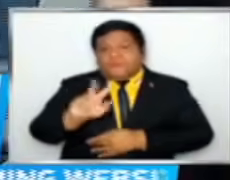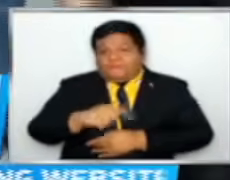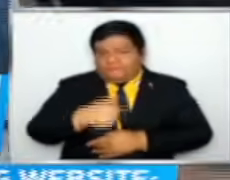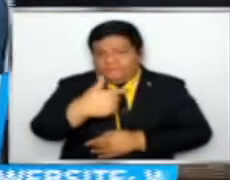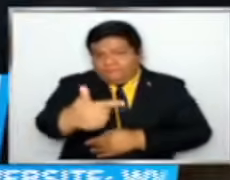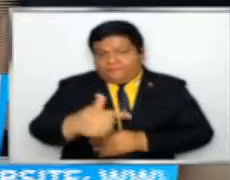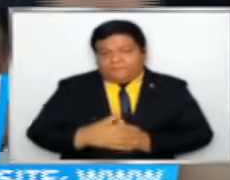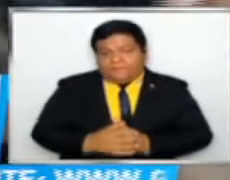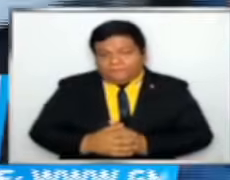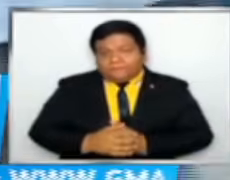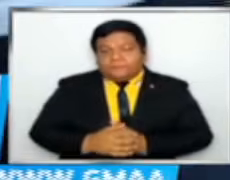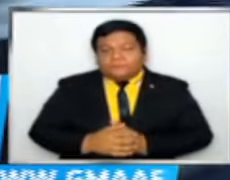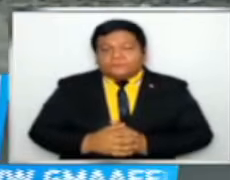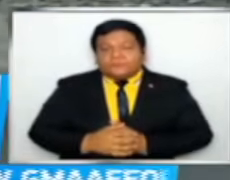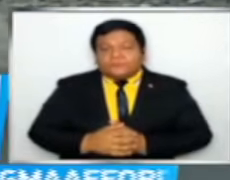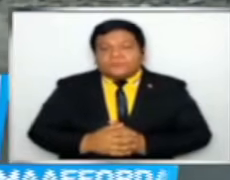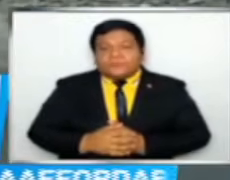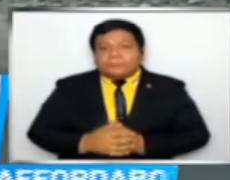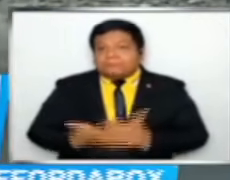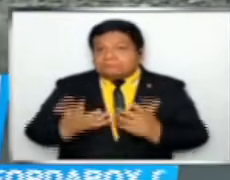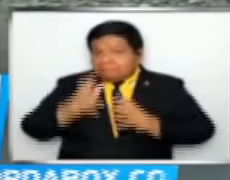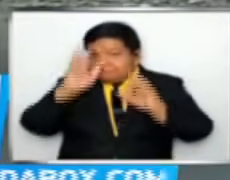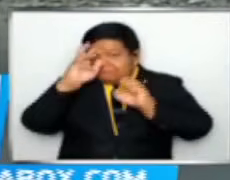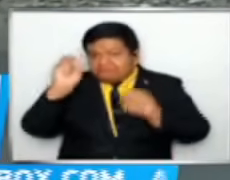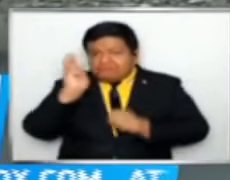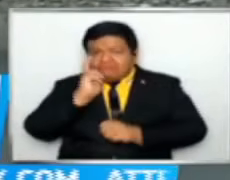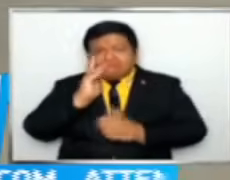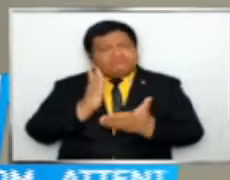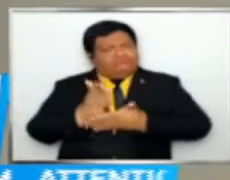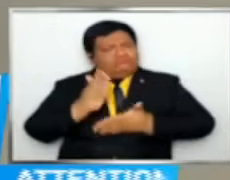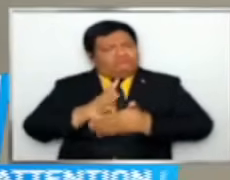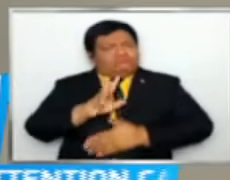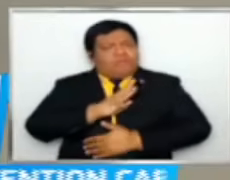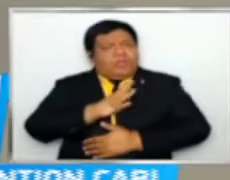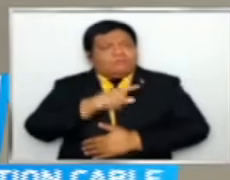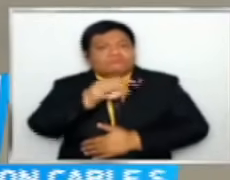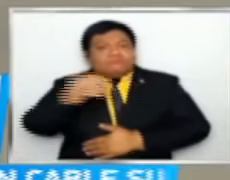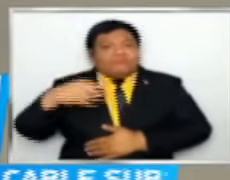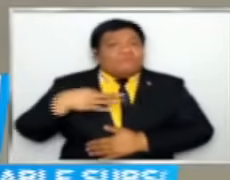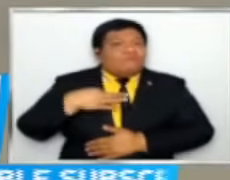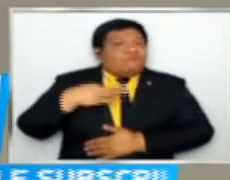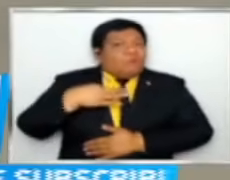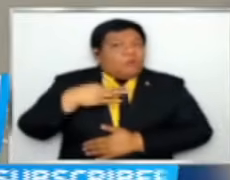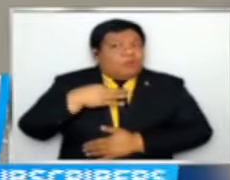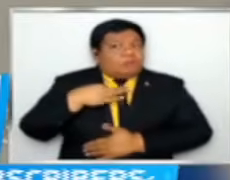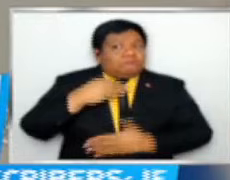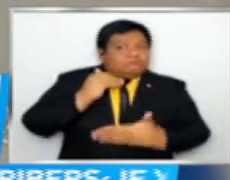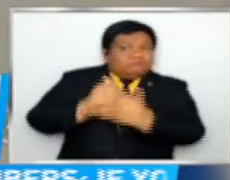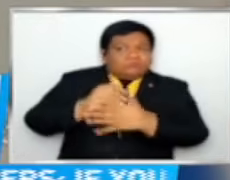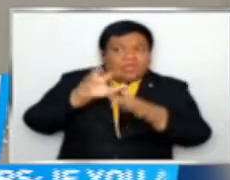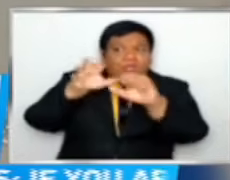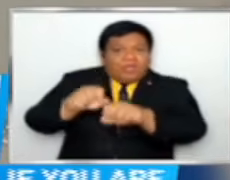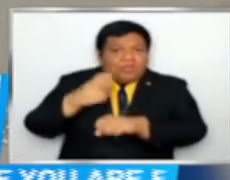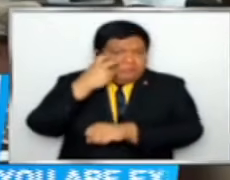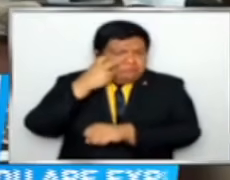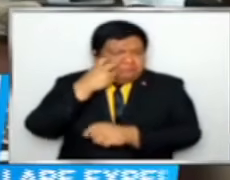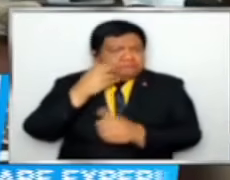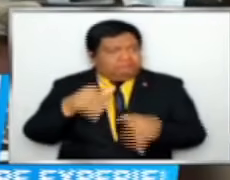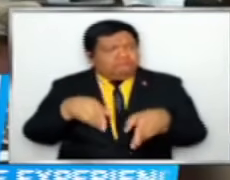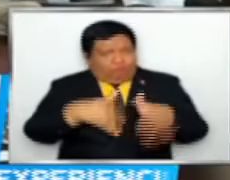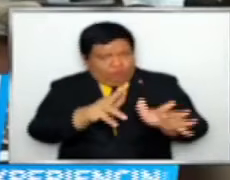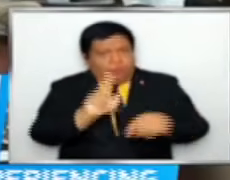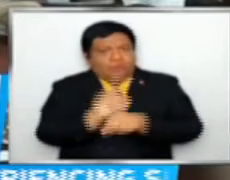Pahayag daw si Pangulong Duterte na bigyan ng armas ang civilian volunteers para tumulong manghuli ng mga kriminal. Sinabi yan ng Pangulo